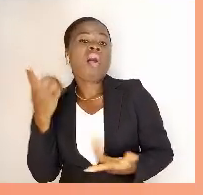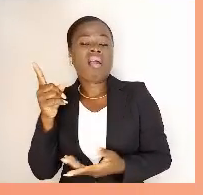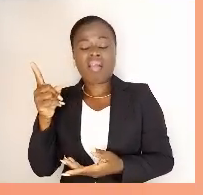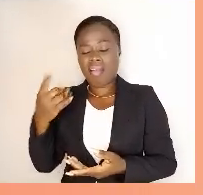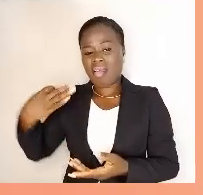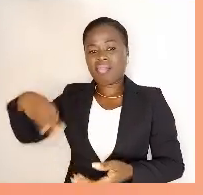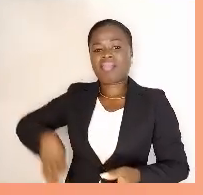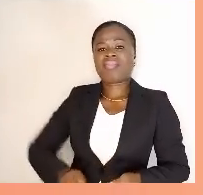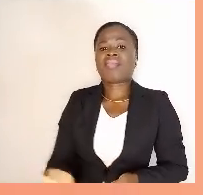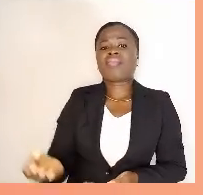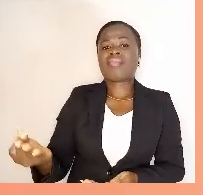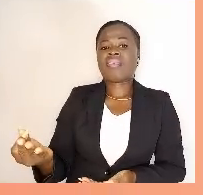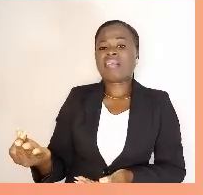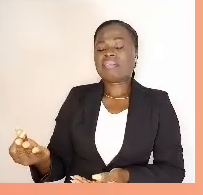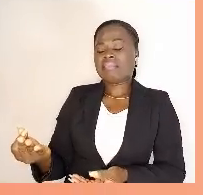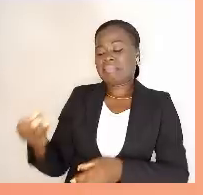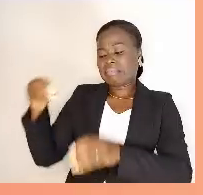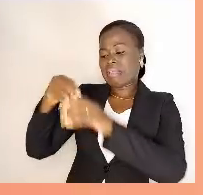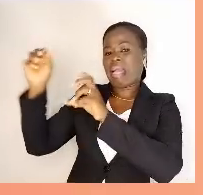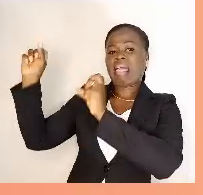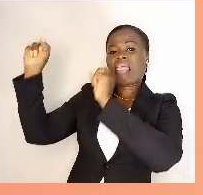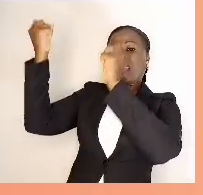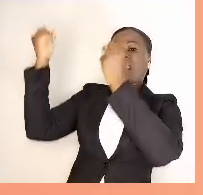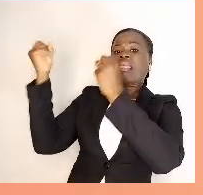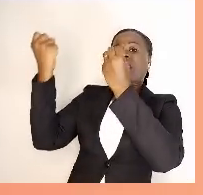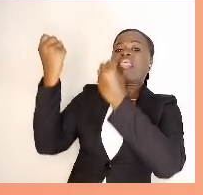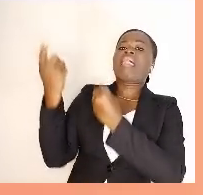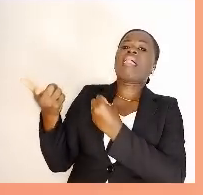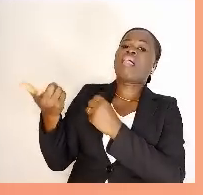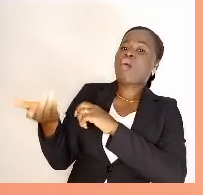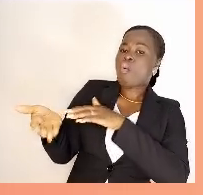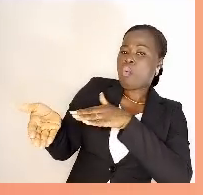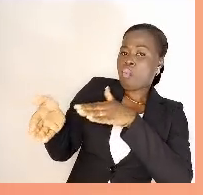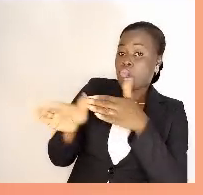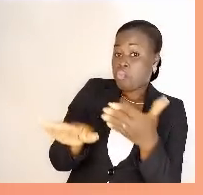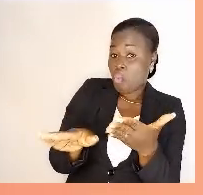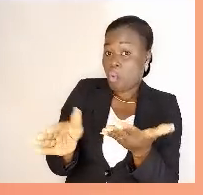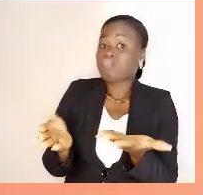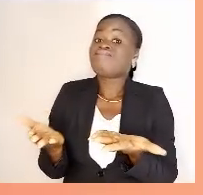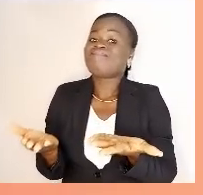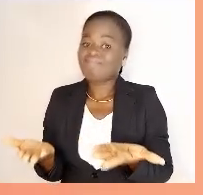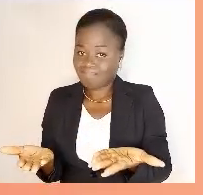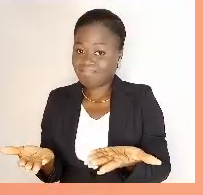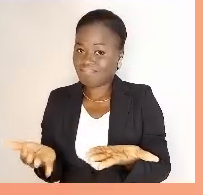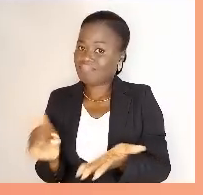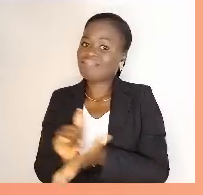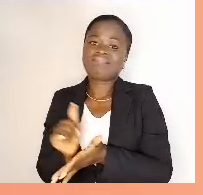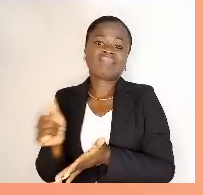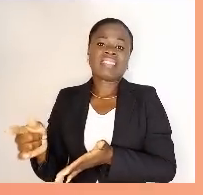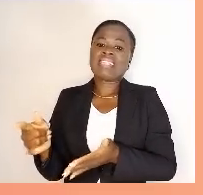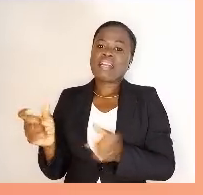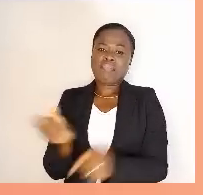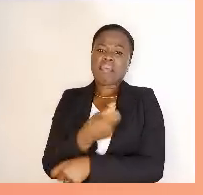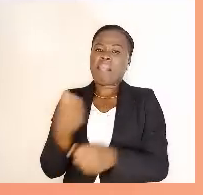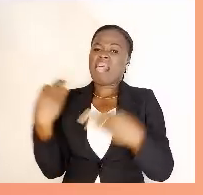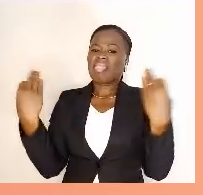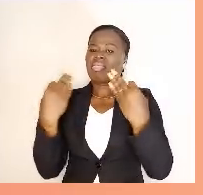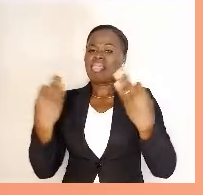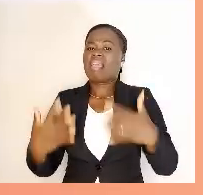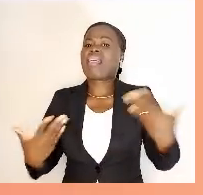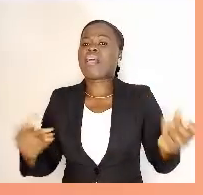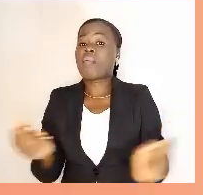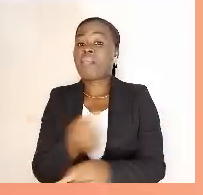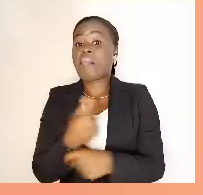leurs chers enfants faisaient partie de ceux et celles qui ont perdu la vie dans des